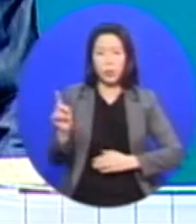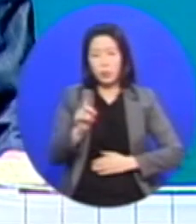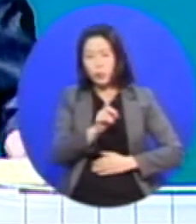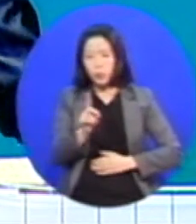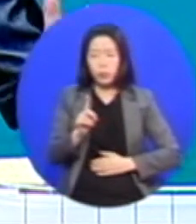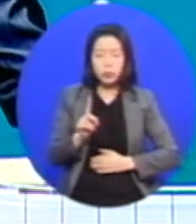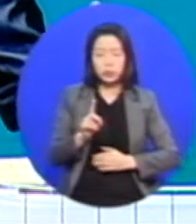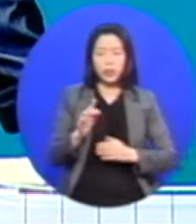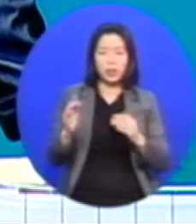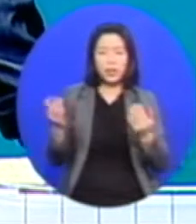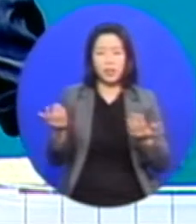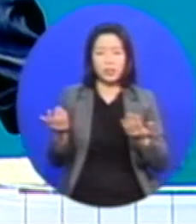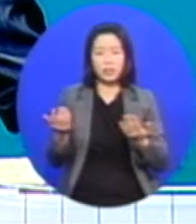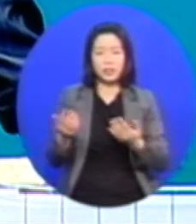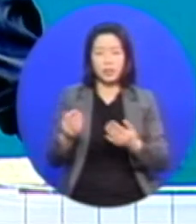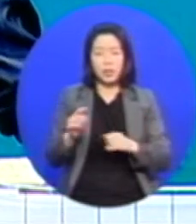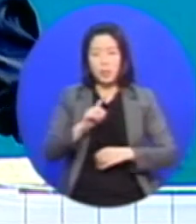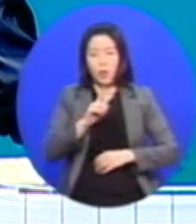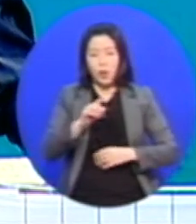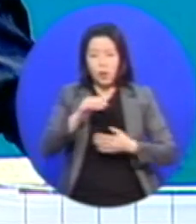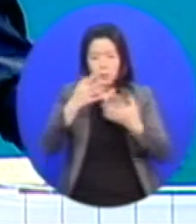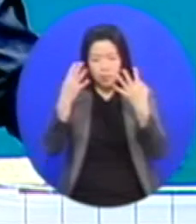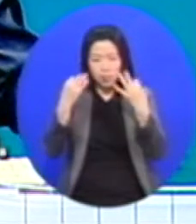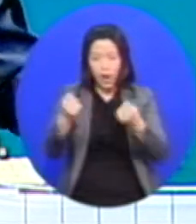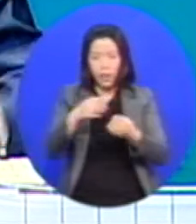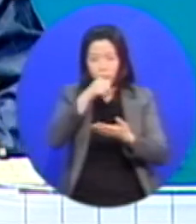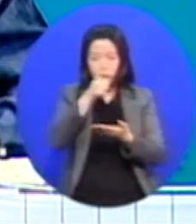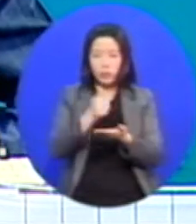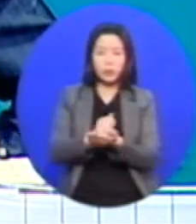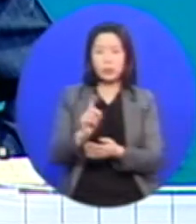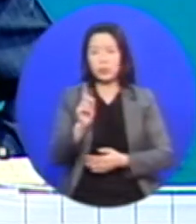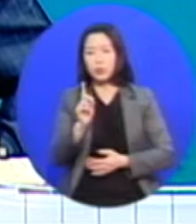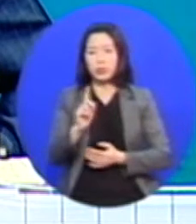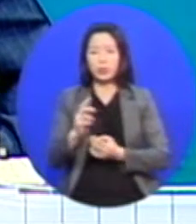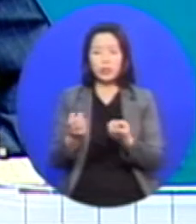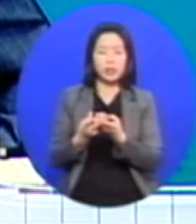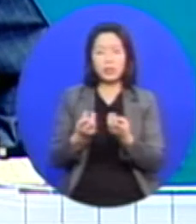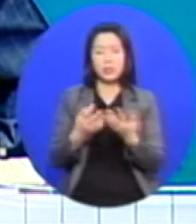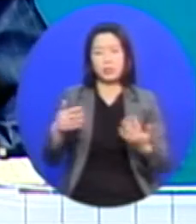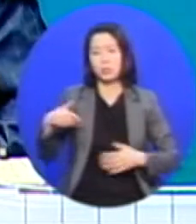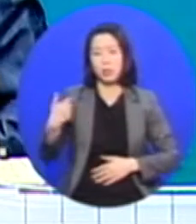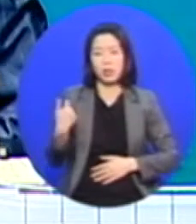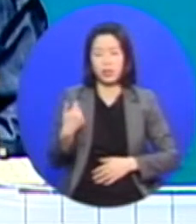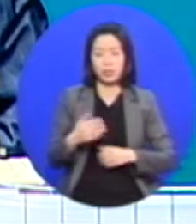혼자인 줄 알고 지었던 죄들이 그걸 어떻게 해야 되는 거죠